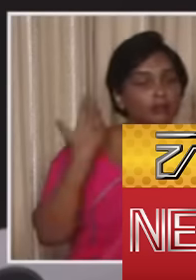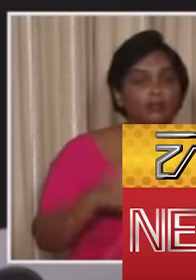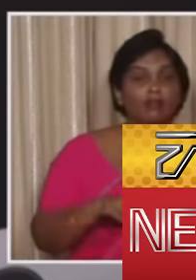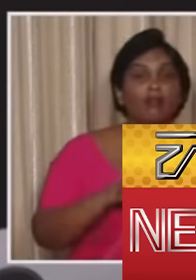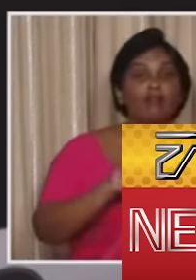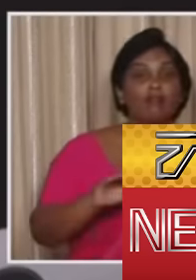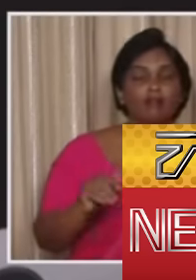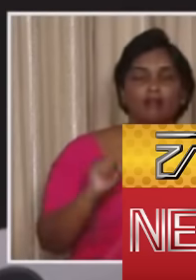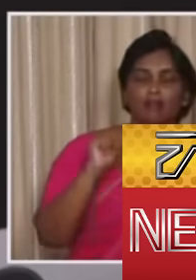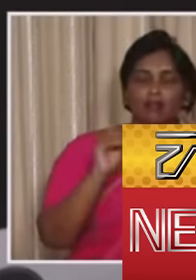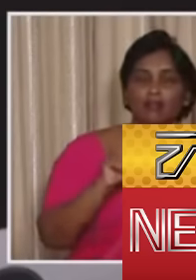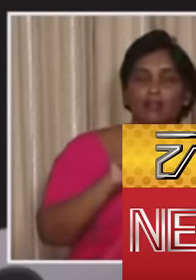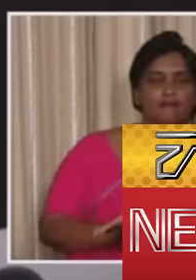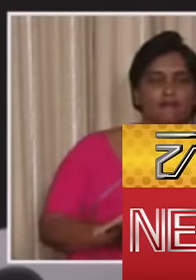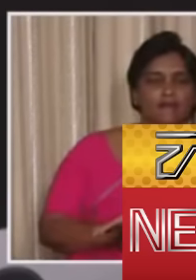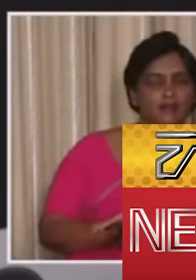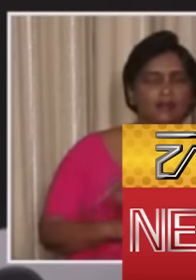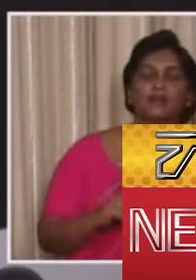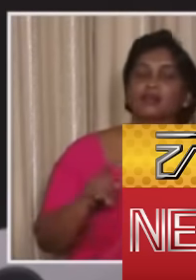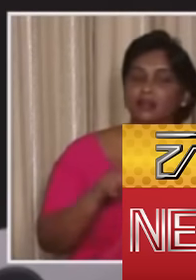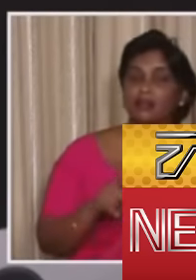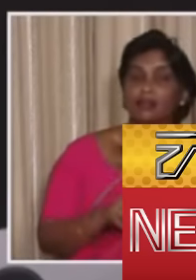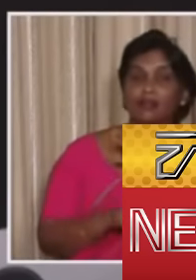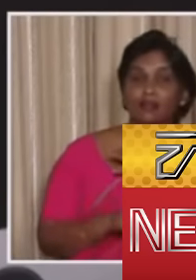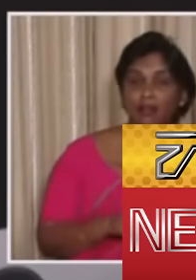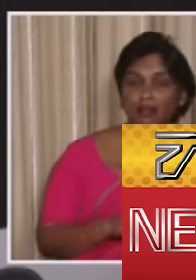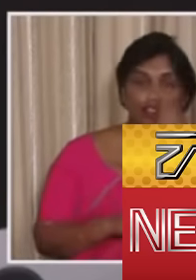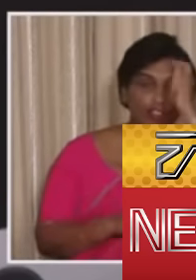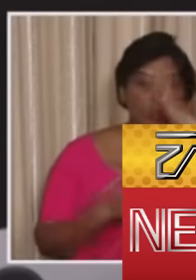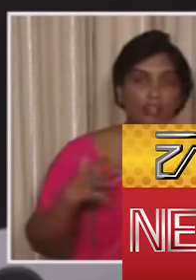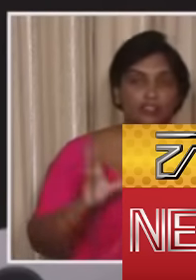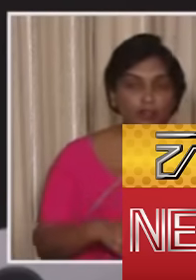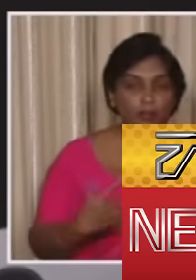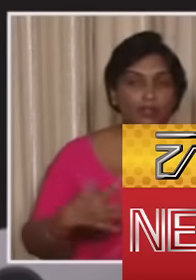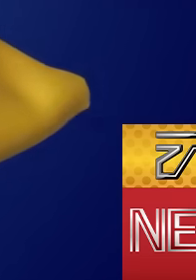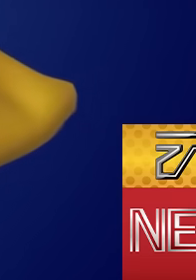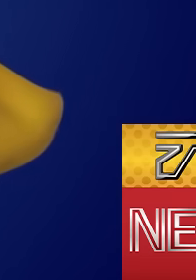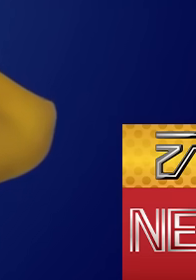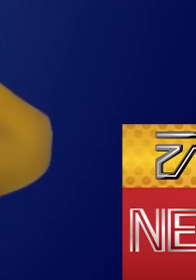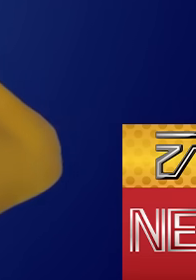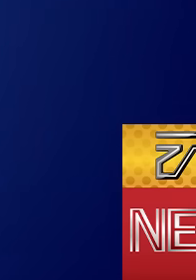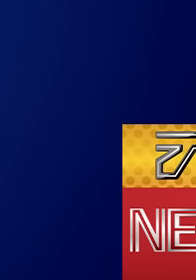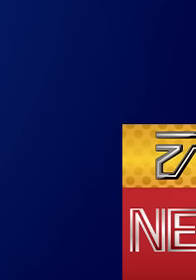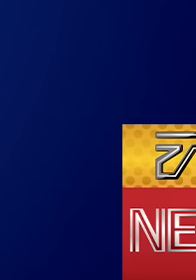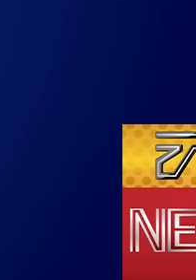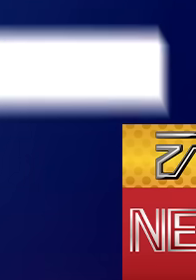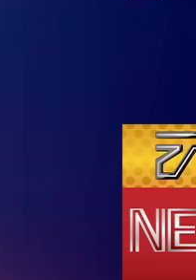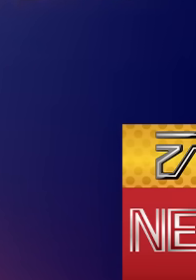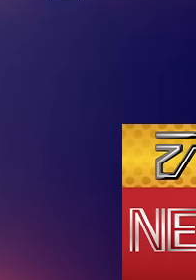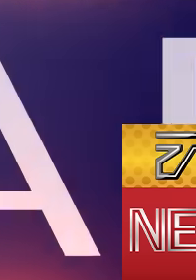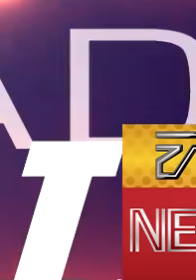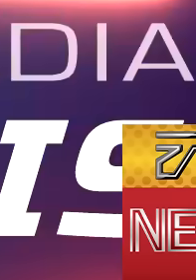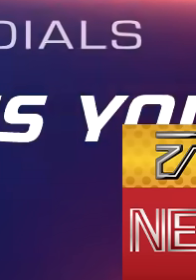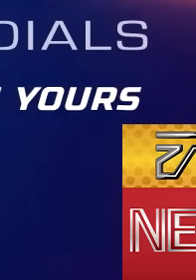දරුවා යාන්තම් වැල් පාලමෙන් ඉස්සරහට ගෙනික්කා හැබැයි පංච ආයුධෙත් ඇති තොප්පියත් ඇති සපතු දෙකක් ඇති ජංගියත් ඇති දරුවේ Seat Car